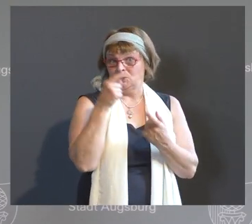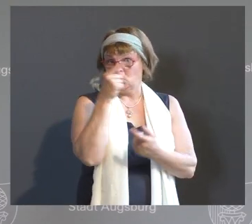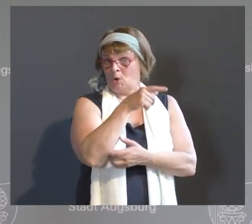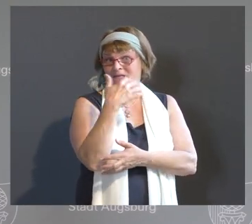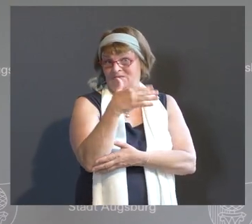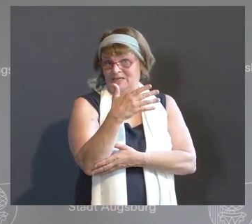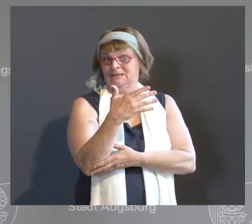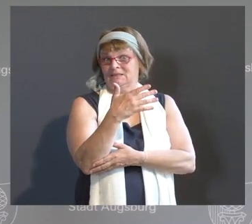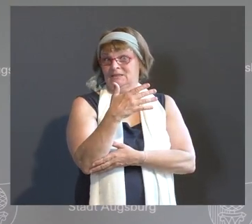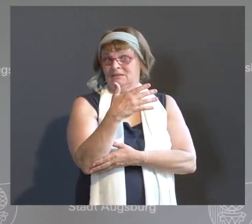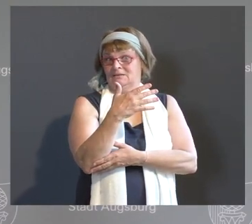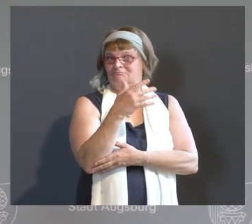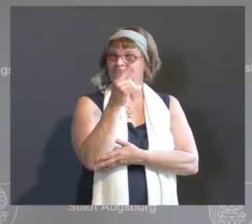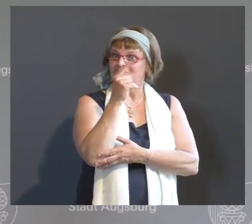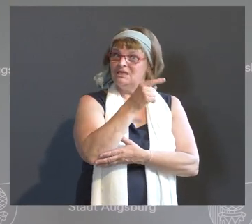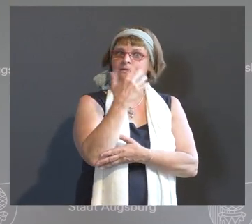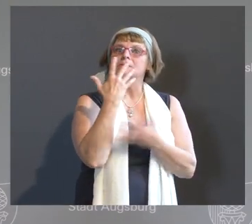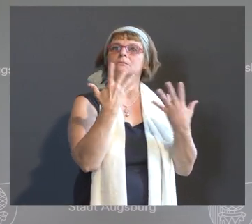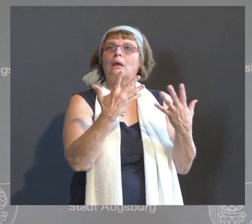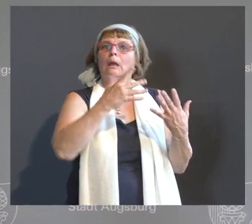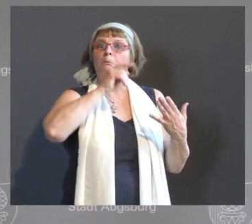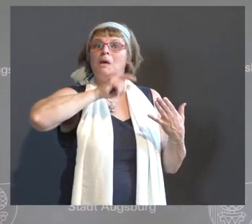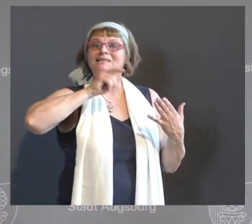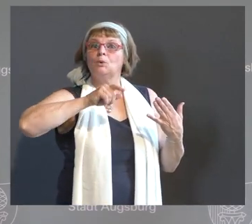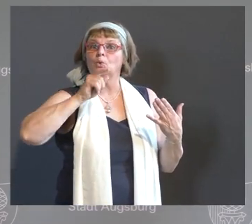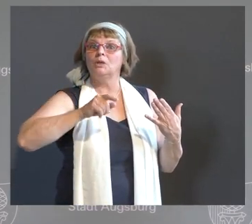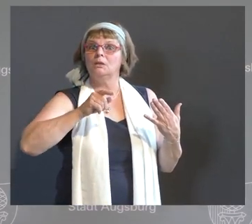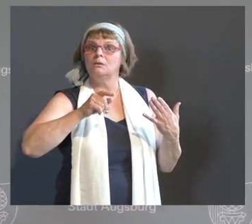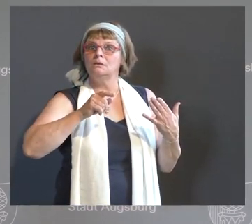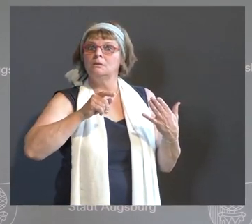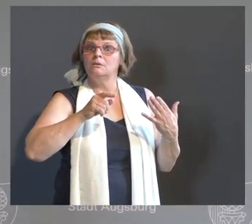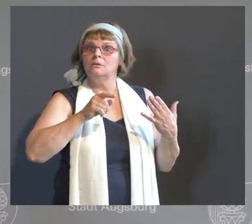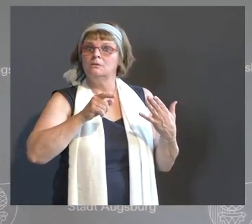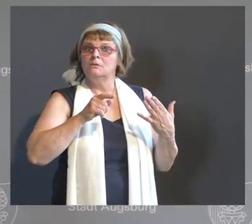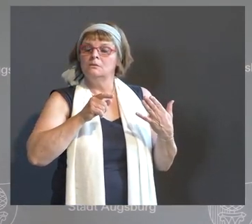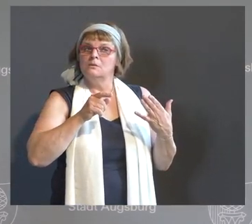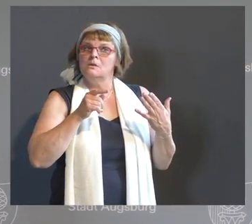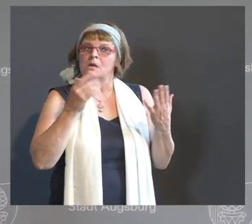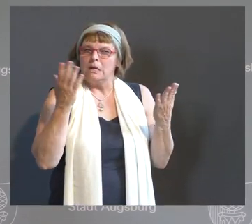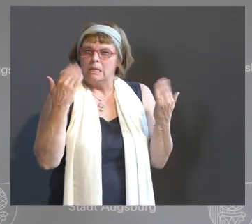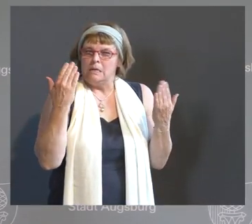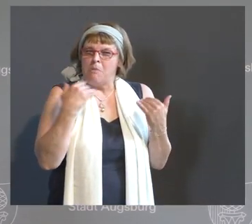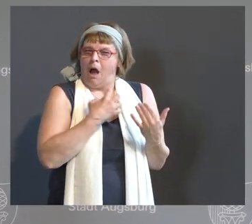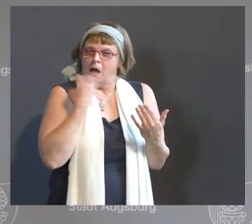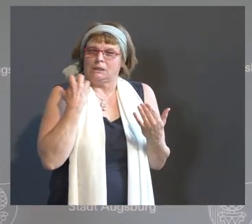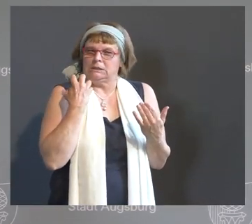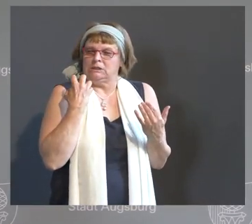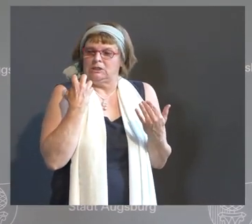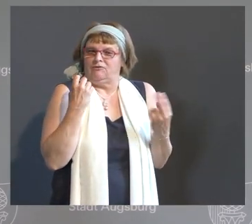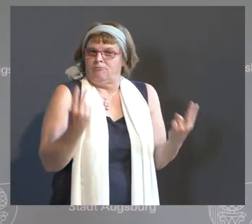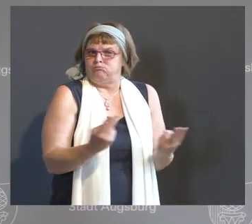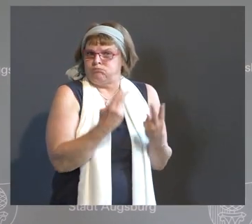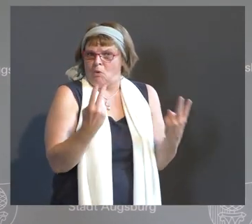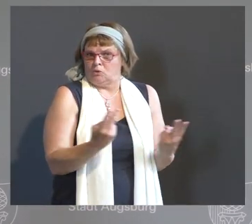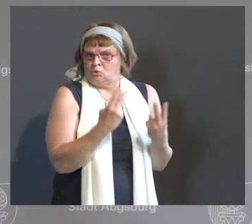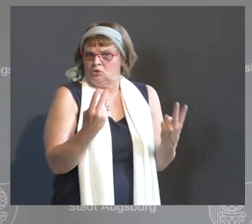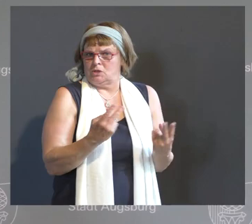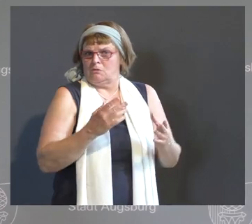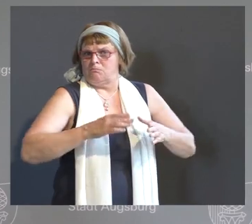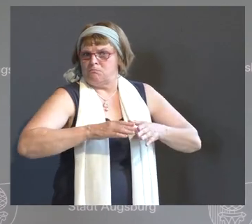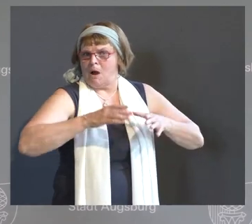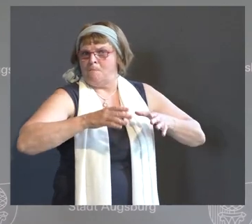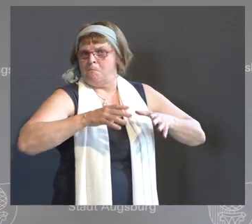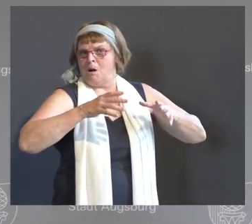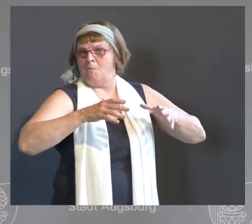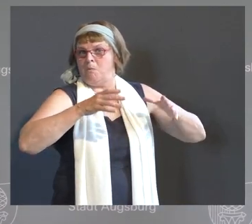auch ein Klima schon erzeugte, das das Sicherheitsgefühl zumindest in Frage stellte, und das dann bei